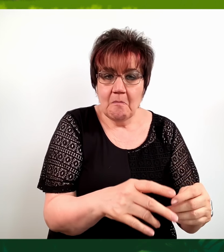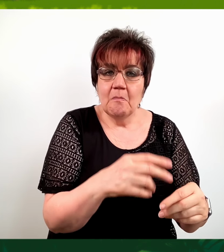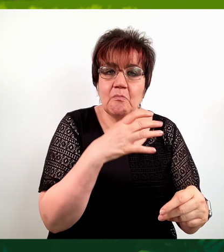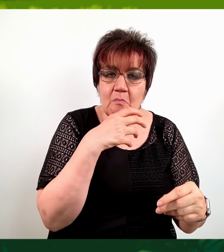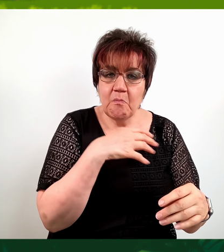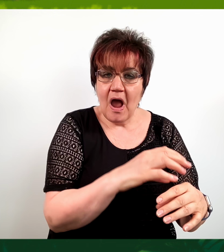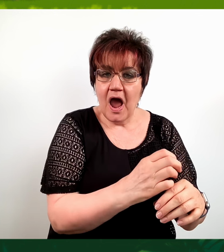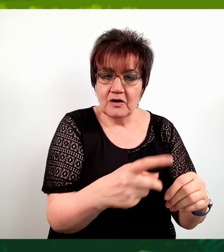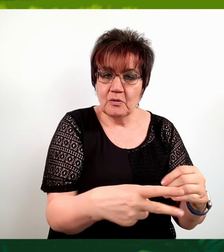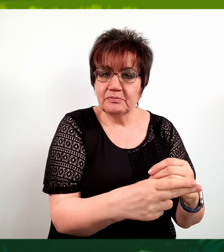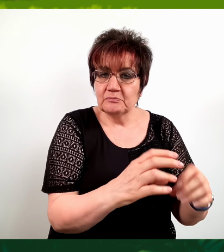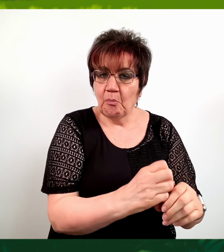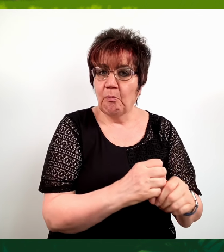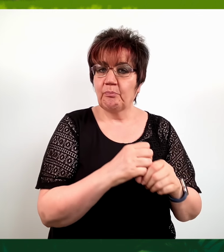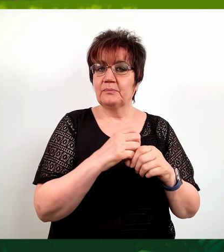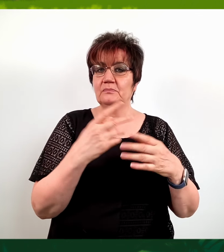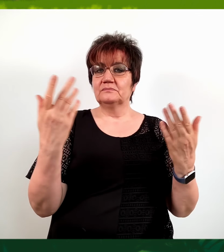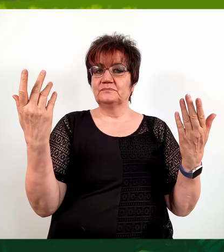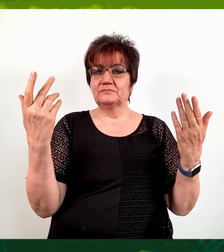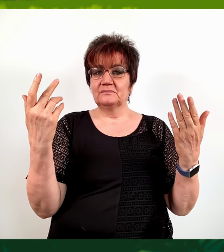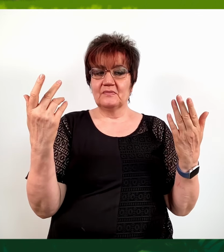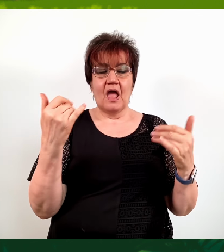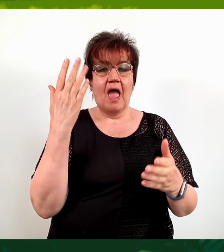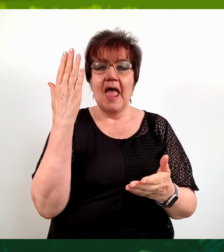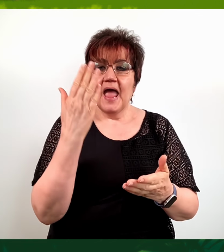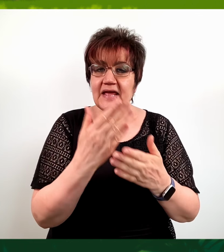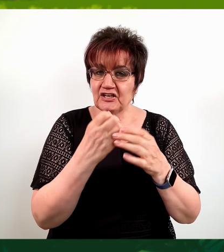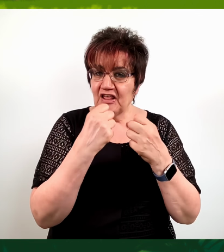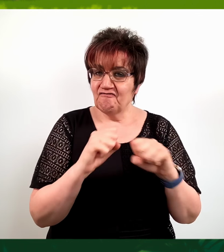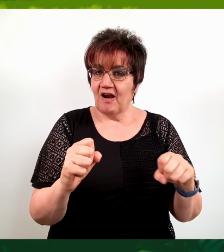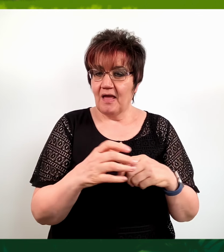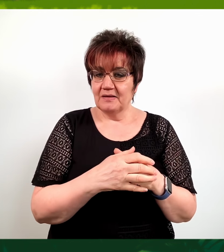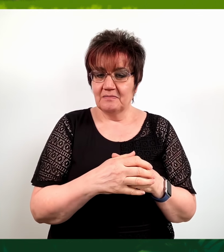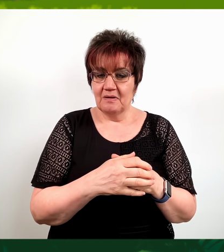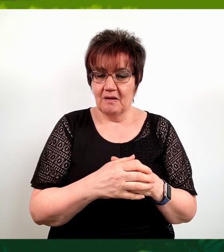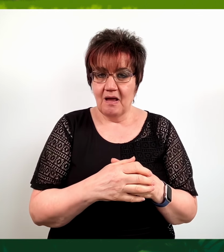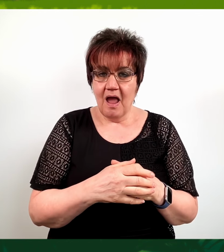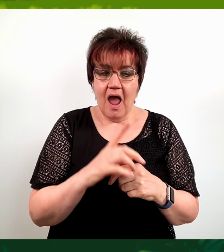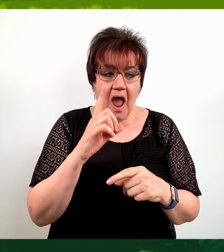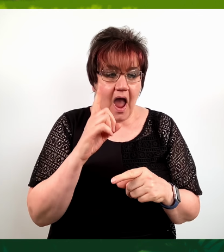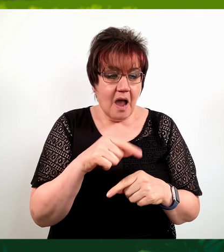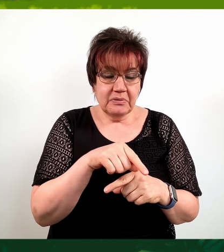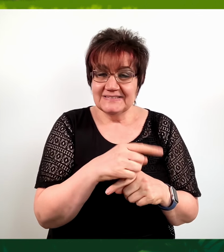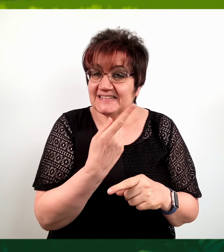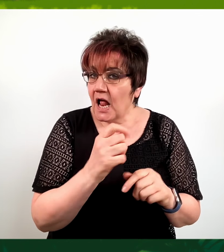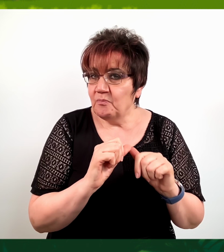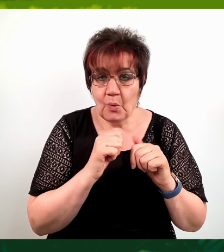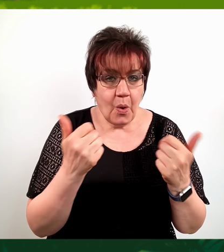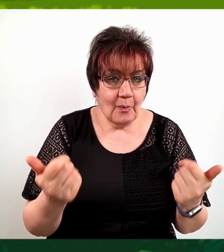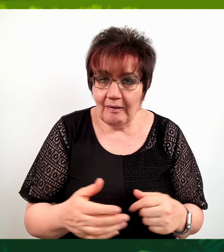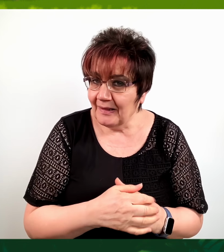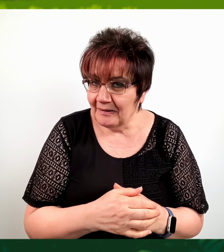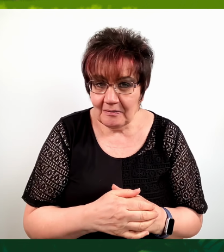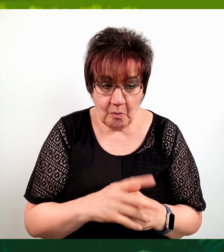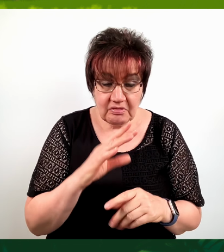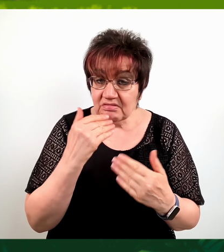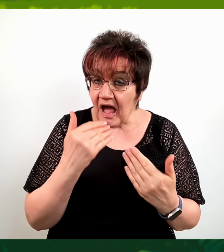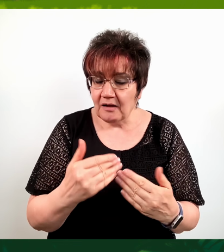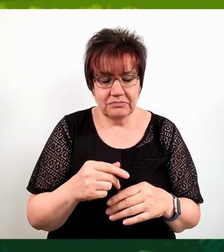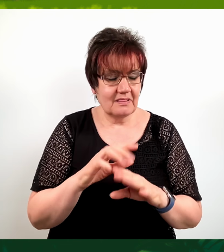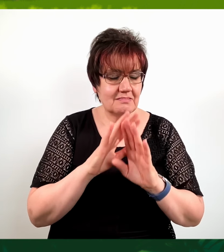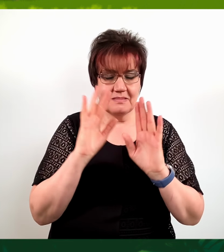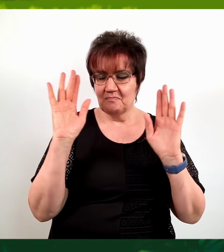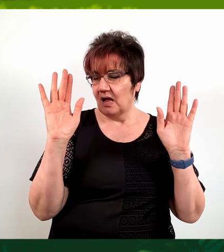Ende vom Bart dem Zwerg ab. Dann endlich war der Zwerg frei. Doch anstatt glücklich zu sein und sich zu